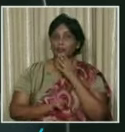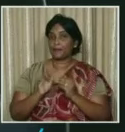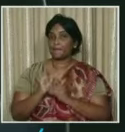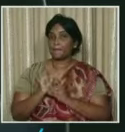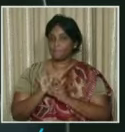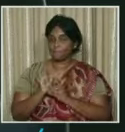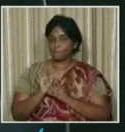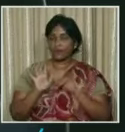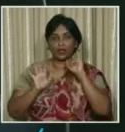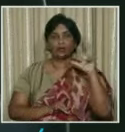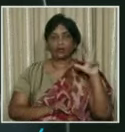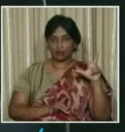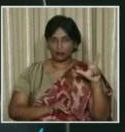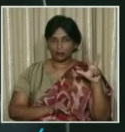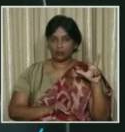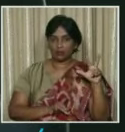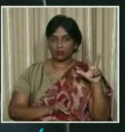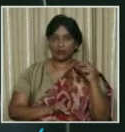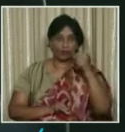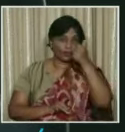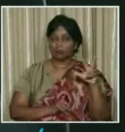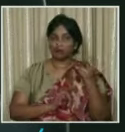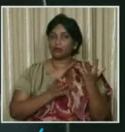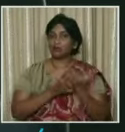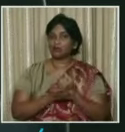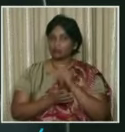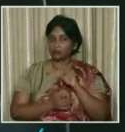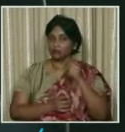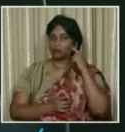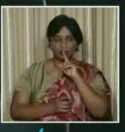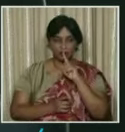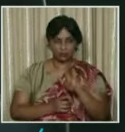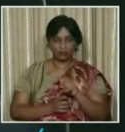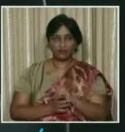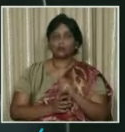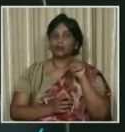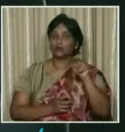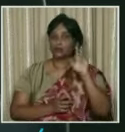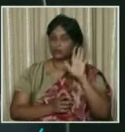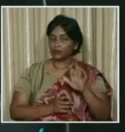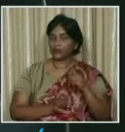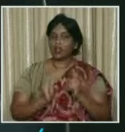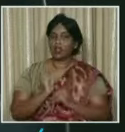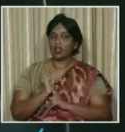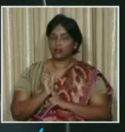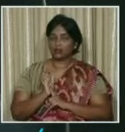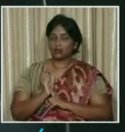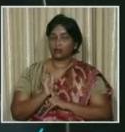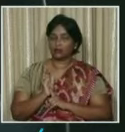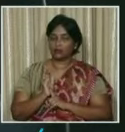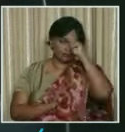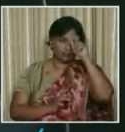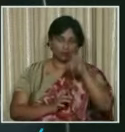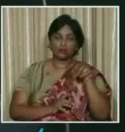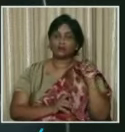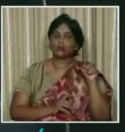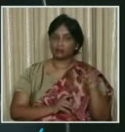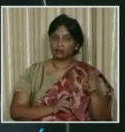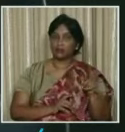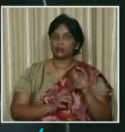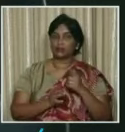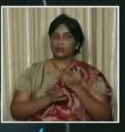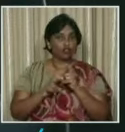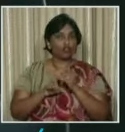මිලියන 6.8ක හොරකම පිළිබඳව චෝදනාව තමයි තියෙන්නේ. ඒ හින්දා තමයි ලසන්ත වික්‍රමතුංග මැතිතුමා ඒක ලියන්න